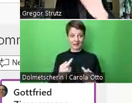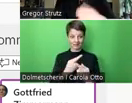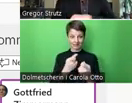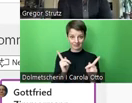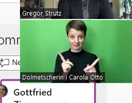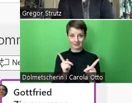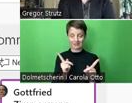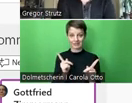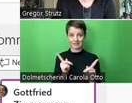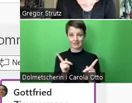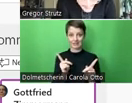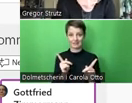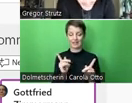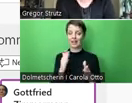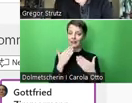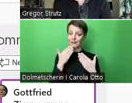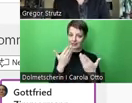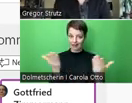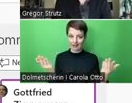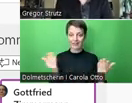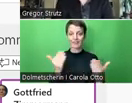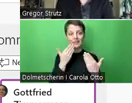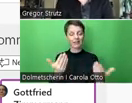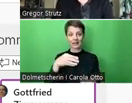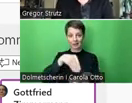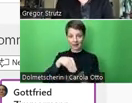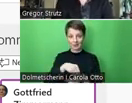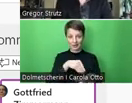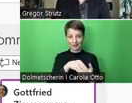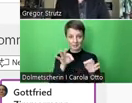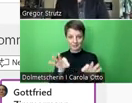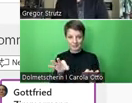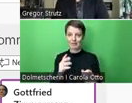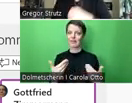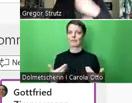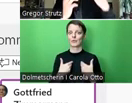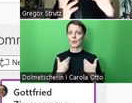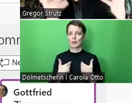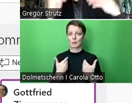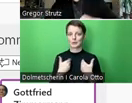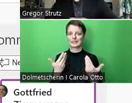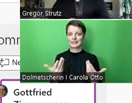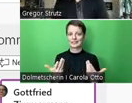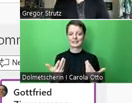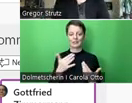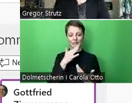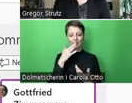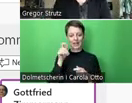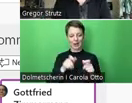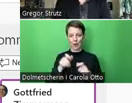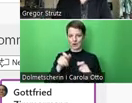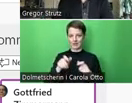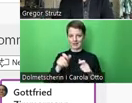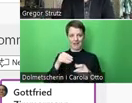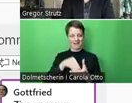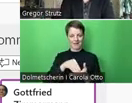die Runde quasi auch an Sie vielen Dank. Vielen Dank für Ihre Teilnahme. Wir freuen uns natürlich darauf, dass auch Sie jetzt in die Welt gehen